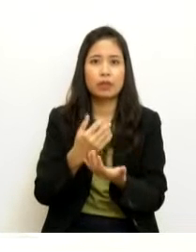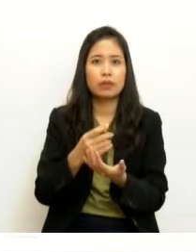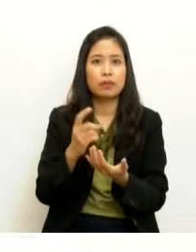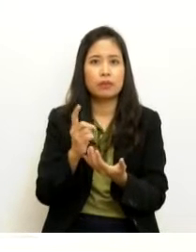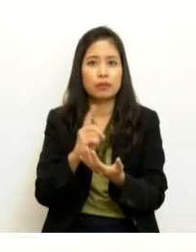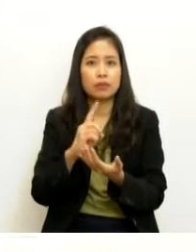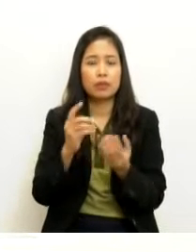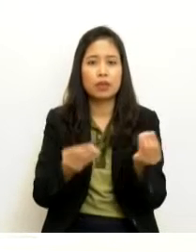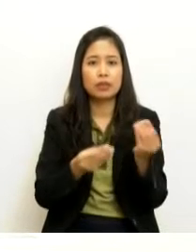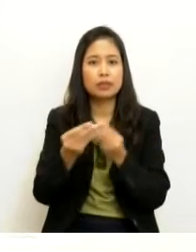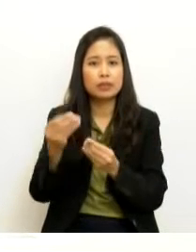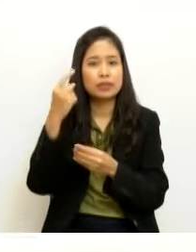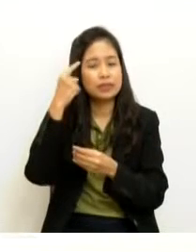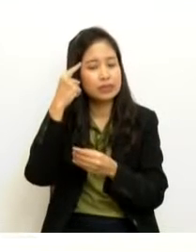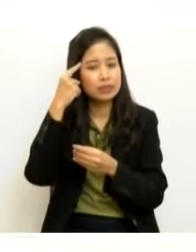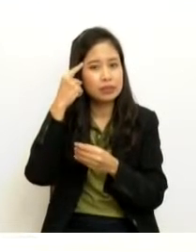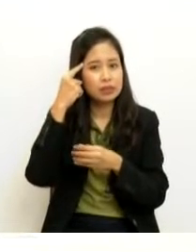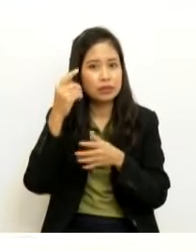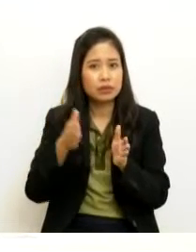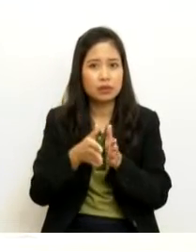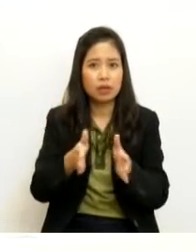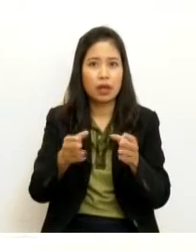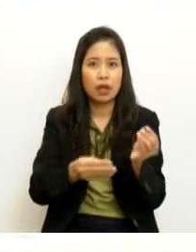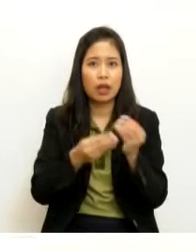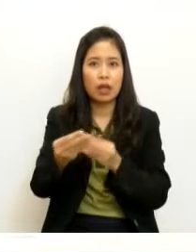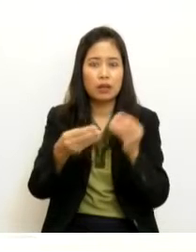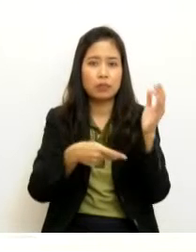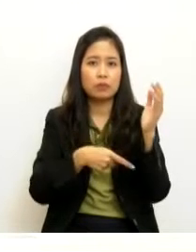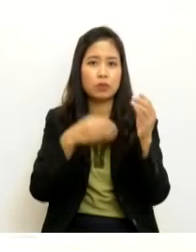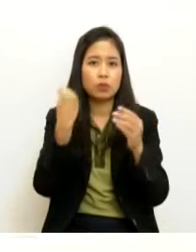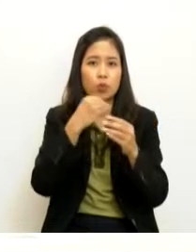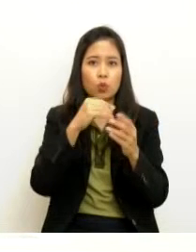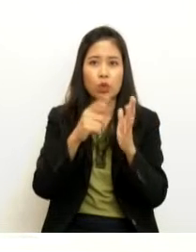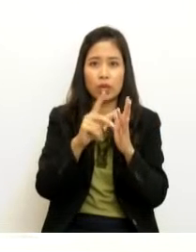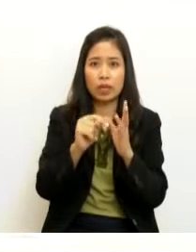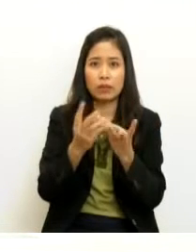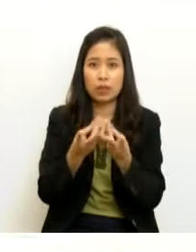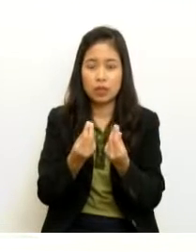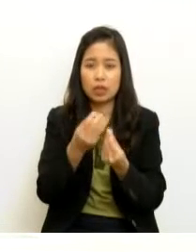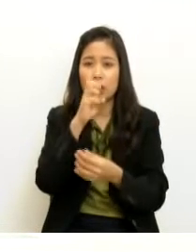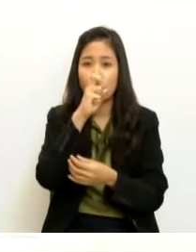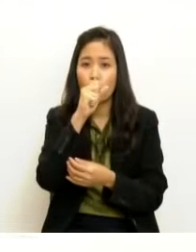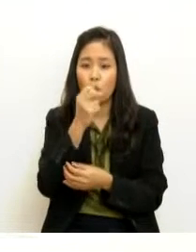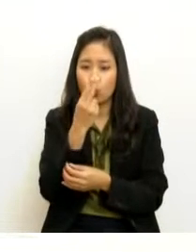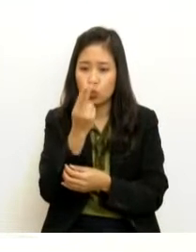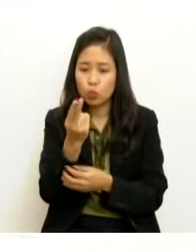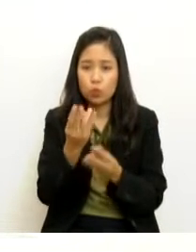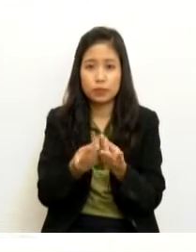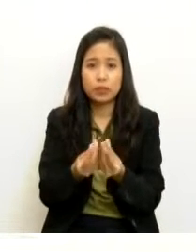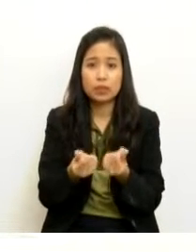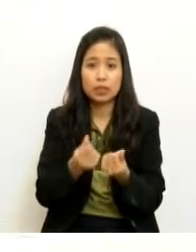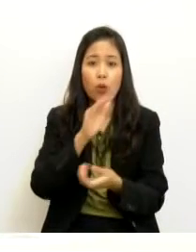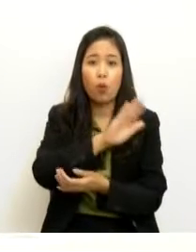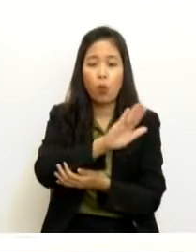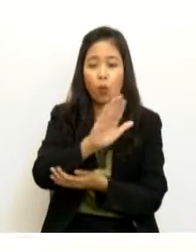ความคิดหรือแนวทางให้กับทุกเขตพื้นที่ได้ไปดูพื้นที่ของตนเองนะครับว่